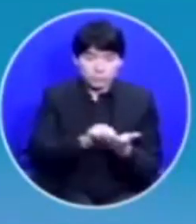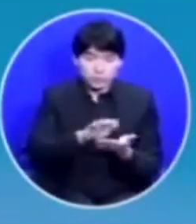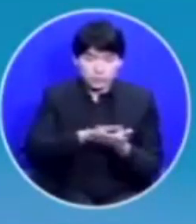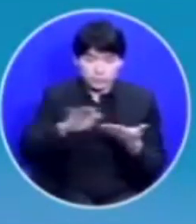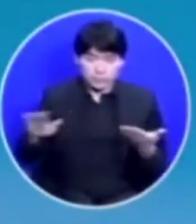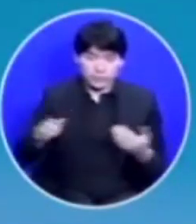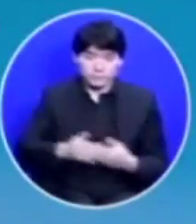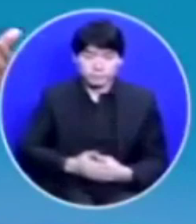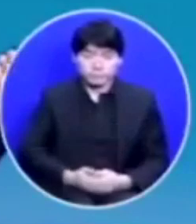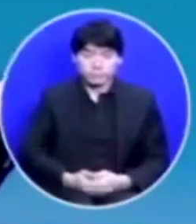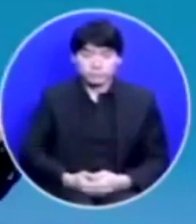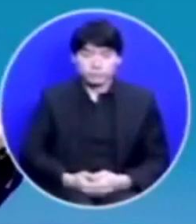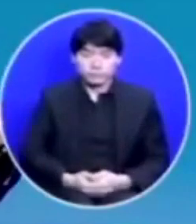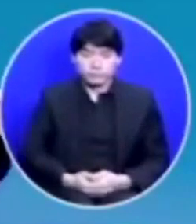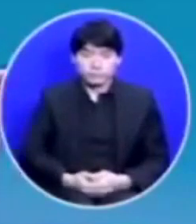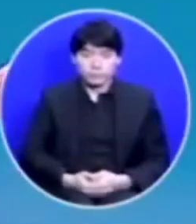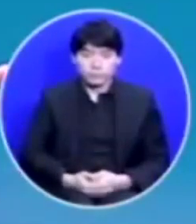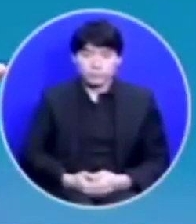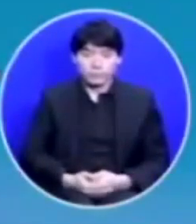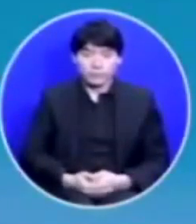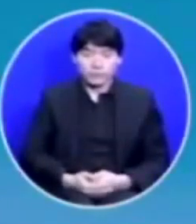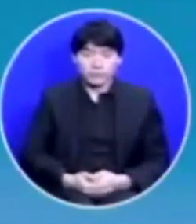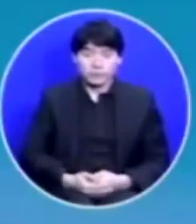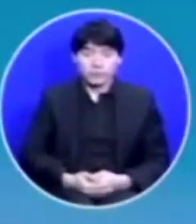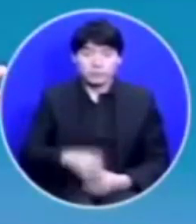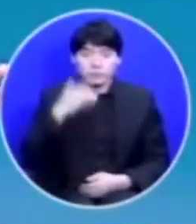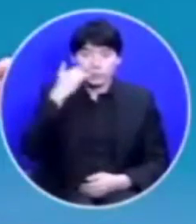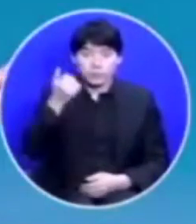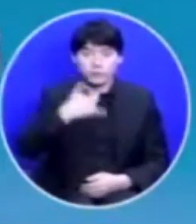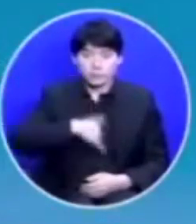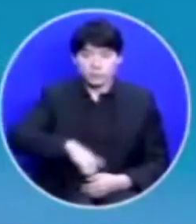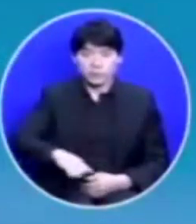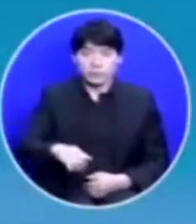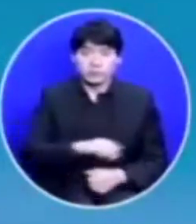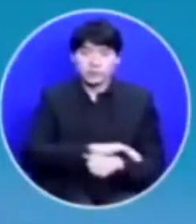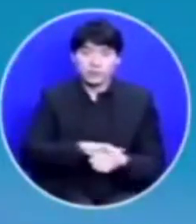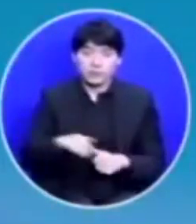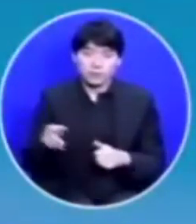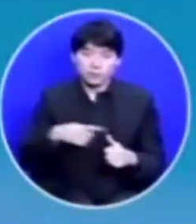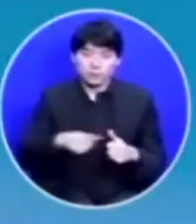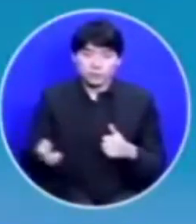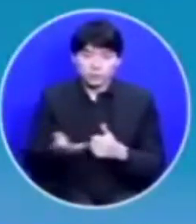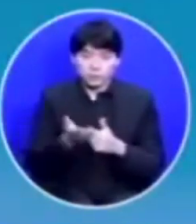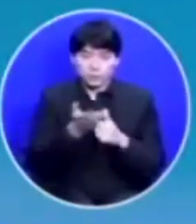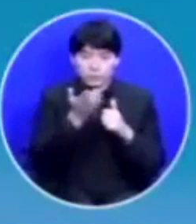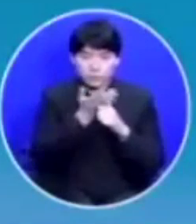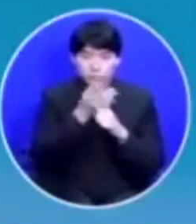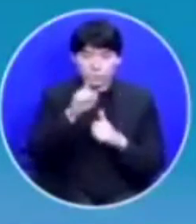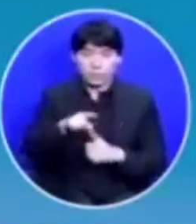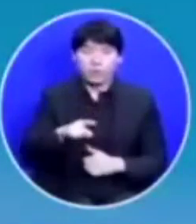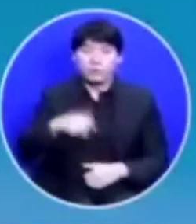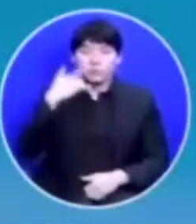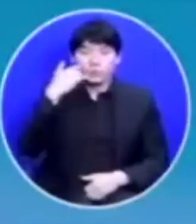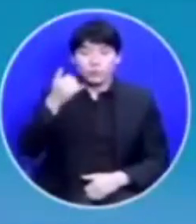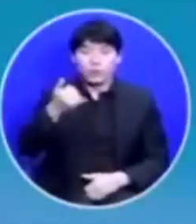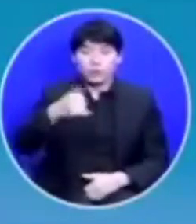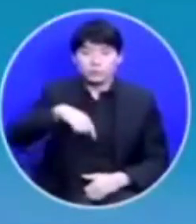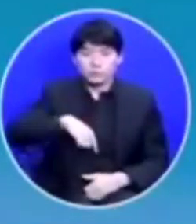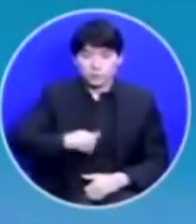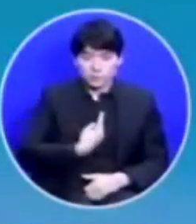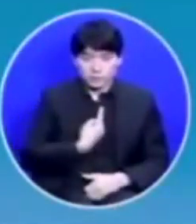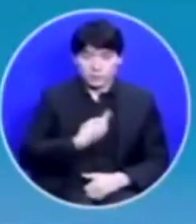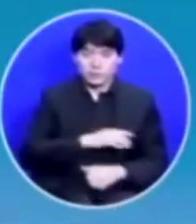그러니 부모가 자녀들을 잘 가르치고 양육하는 것은 부모 자신이 바로 살기만 하면